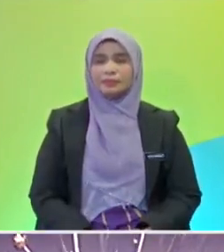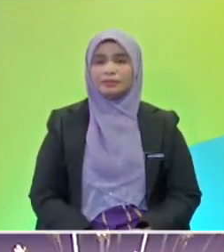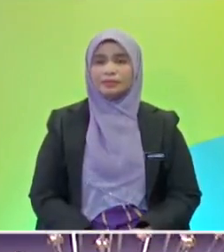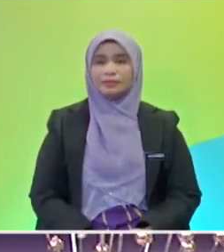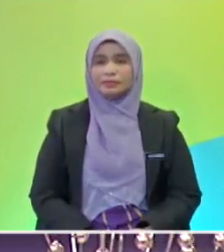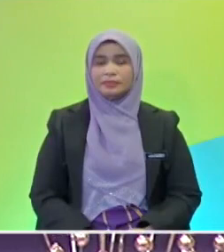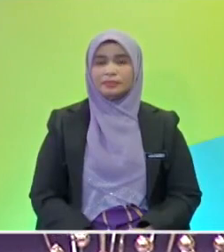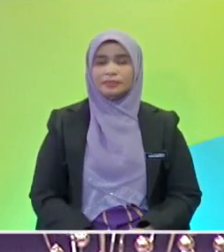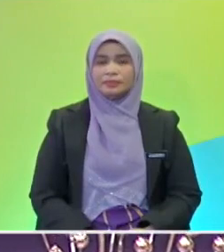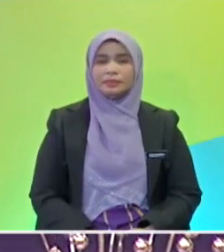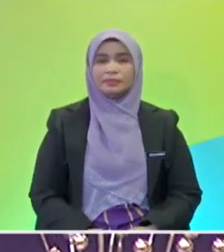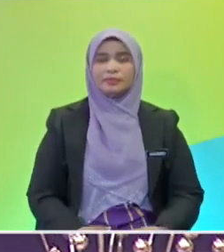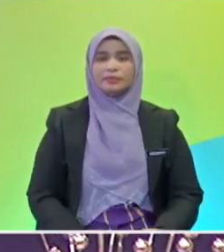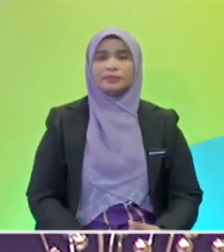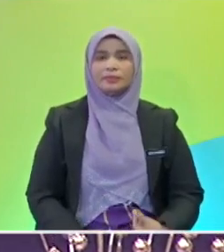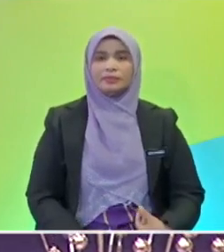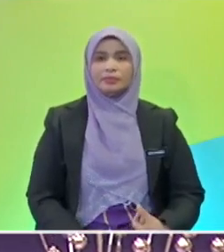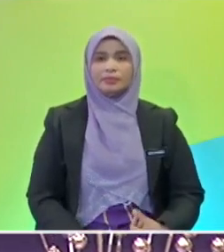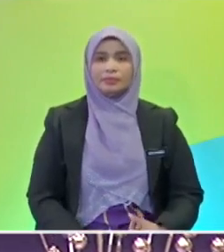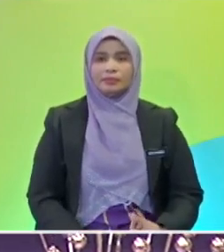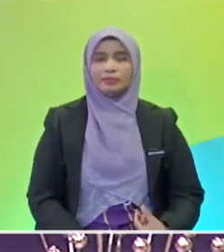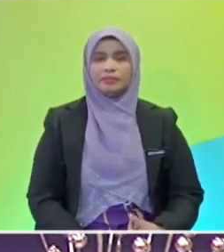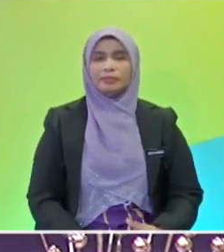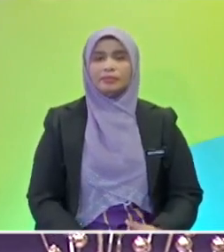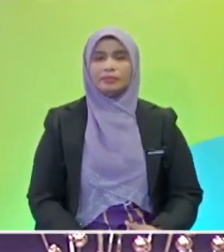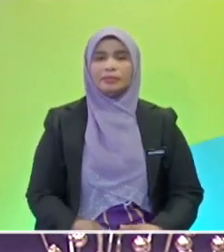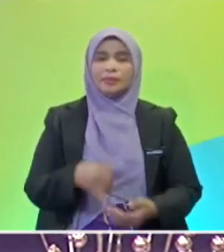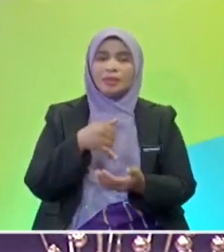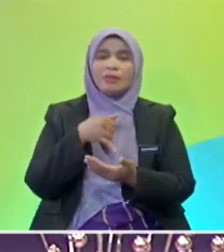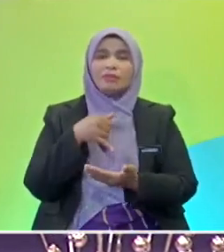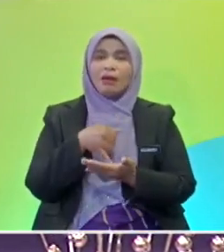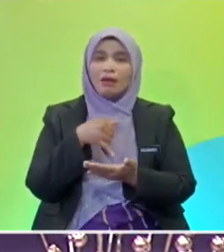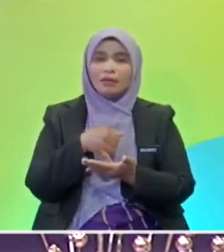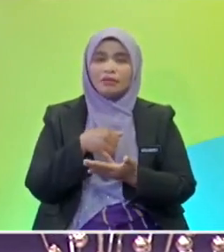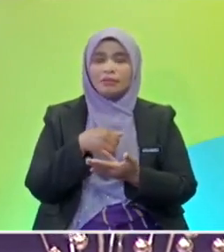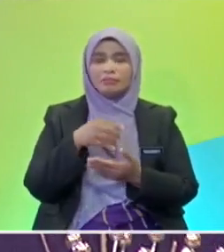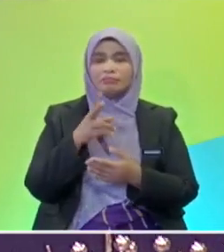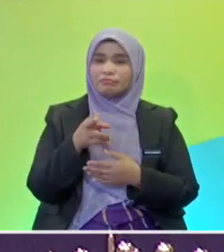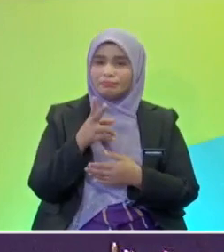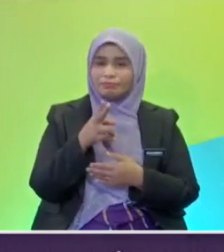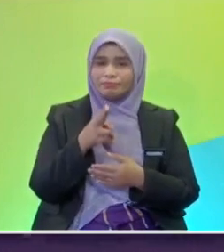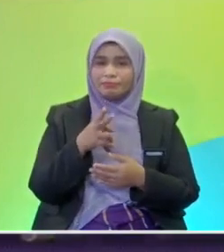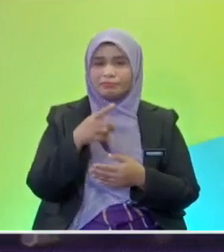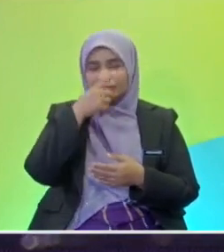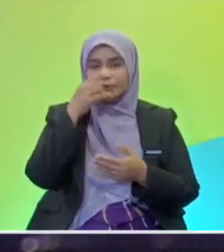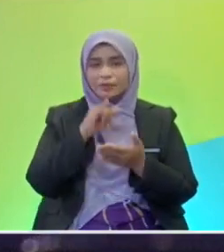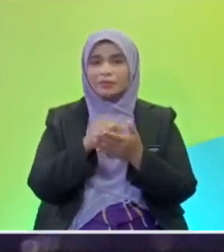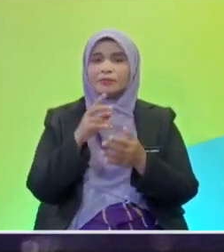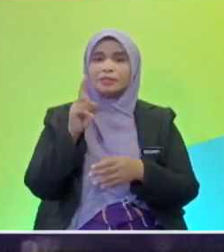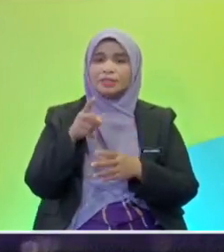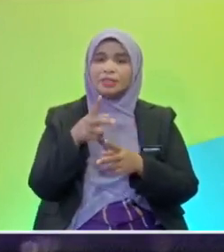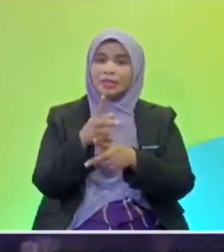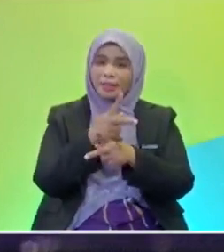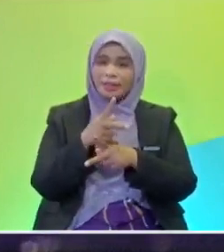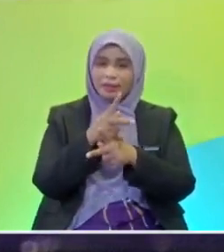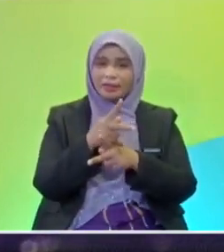selesai is tajamlah Cikgu gunting ni ya memang sebab tu kena berhati-hati Mira okey tapi saya betul ke Cikgu cara saya gunting sayaat